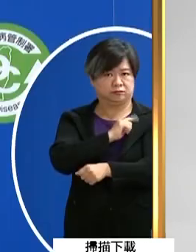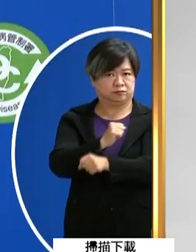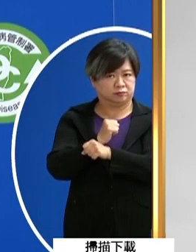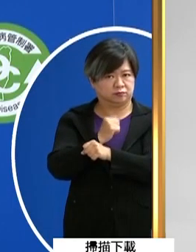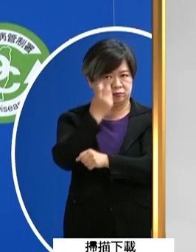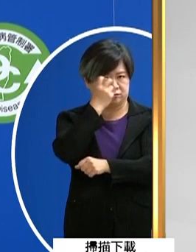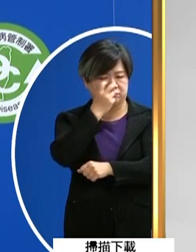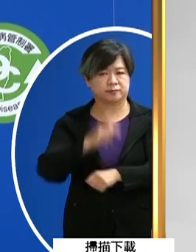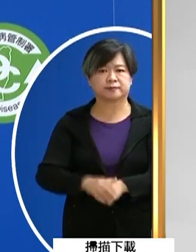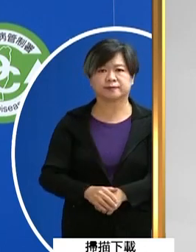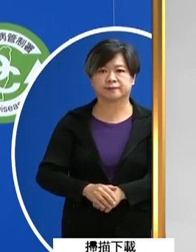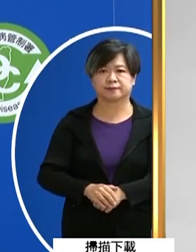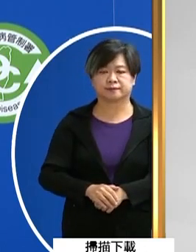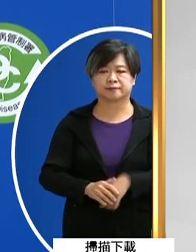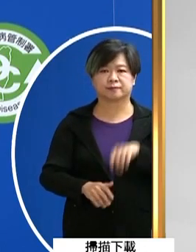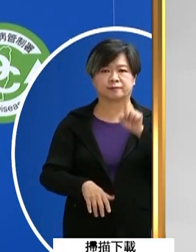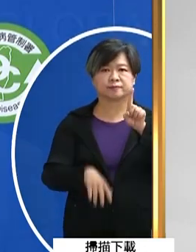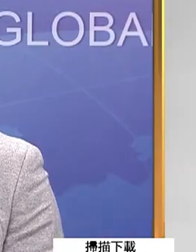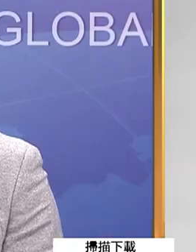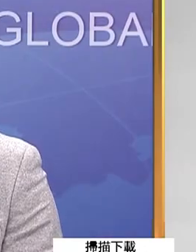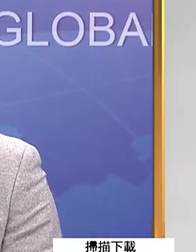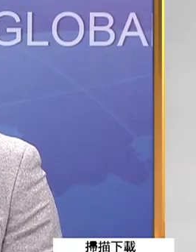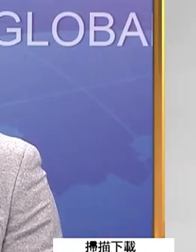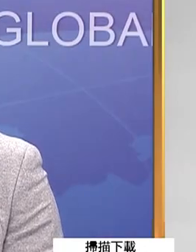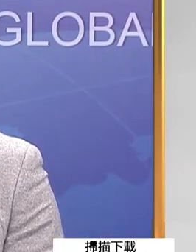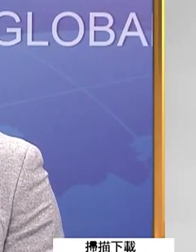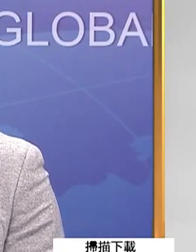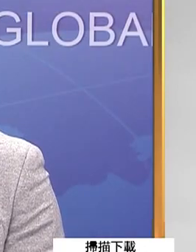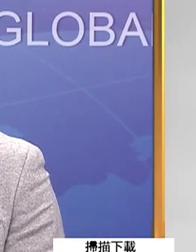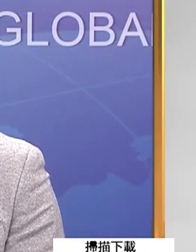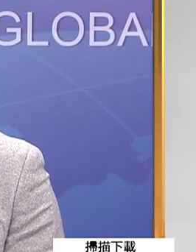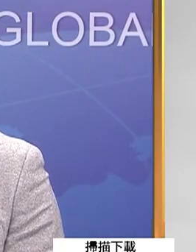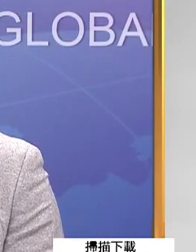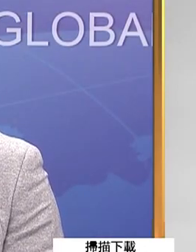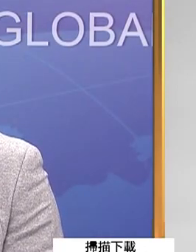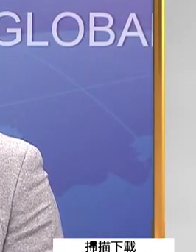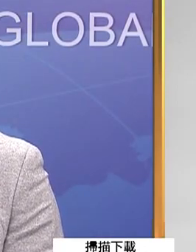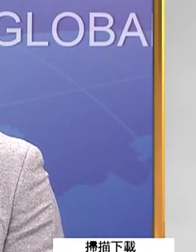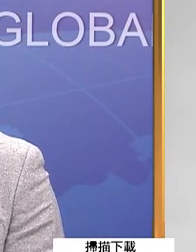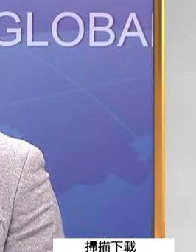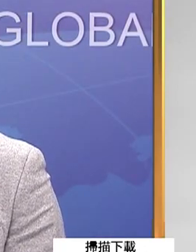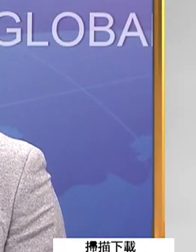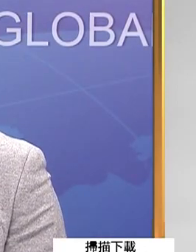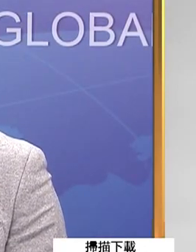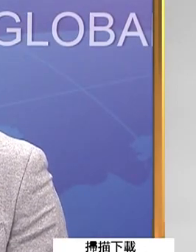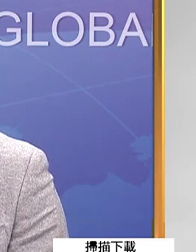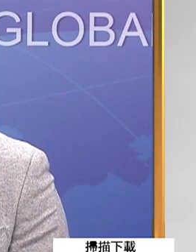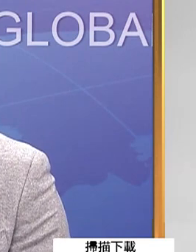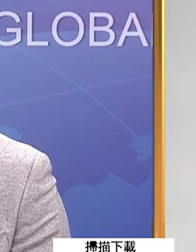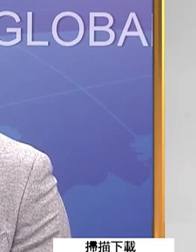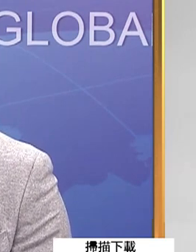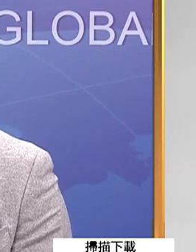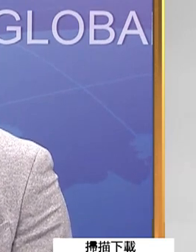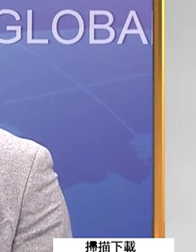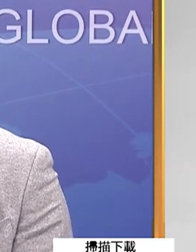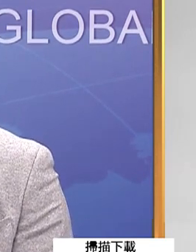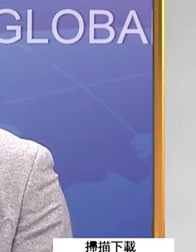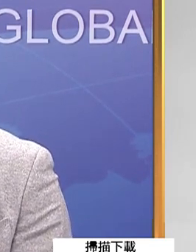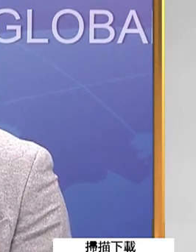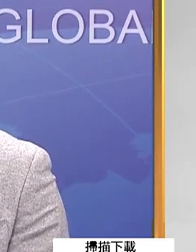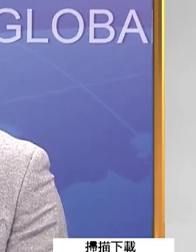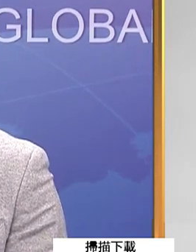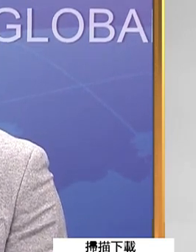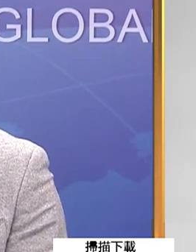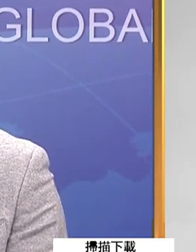个耀州我们两个问问题，一问问一分多钟，然后再问说，请问最后怎么样？ 他前面讲什么？ 对，